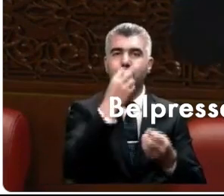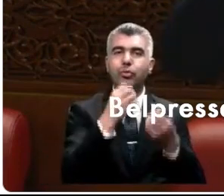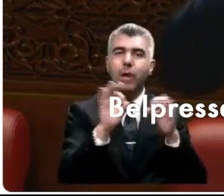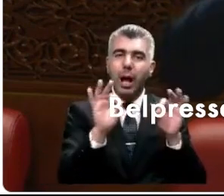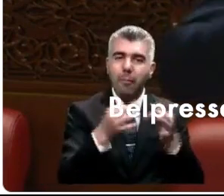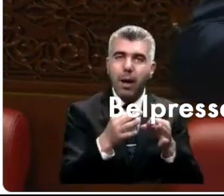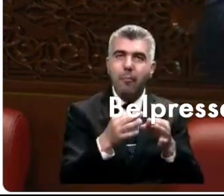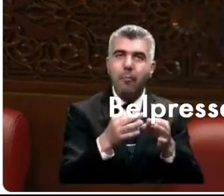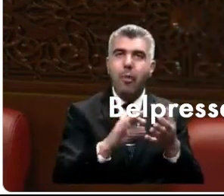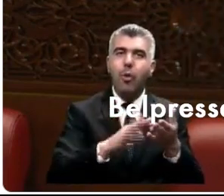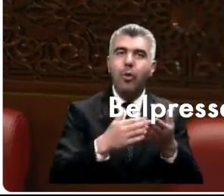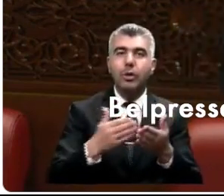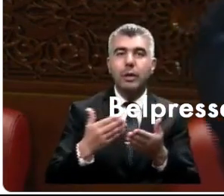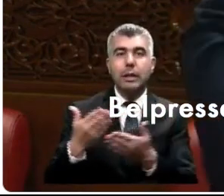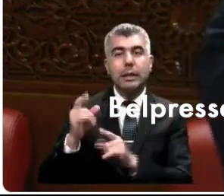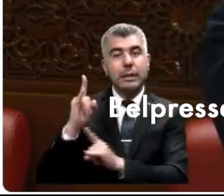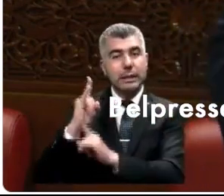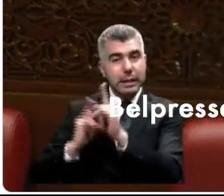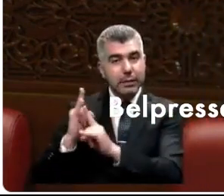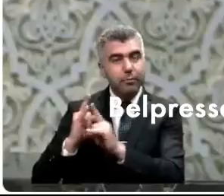الشباب في شحال هذه وبغينا نرجعوه اليوم شكرا